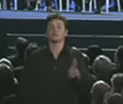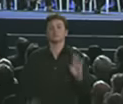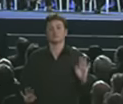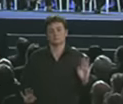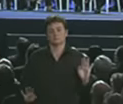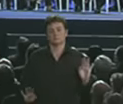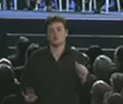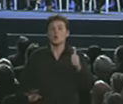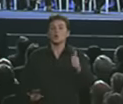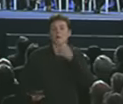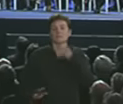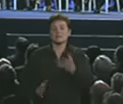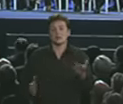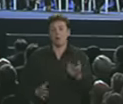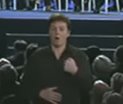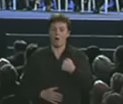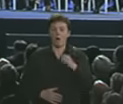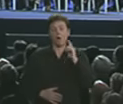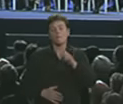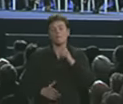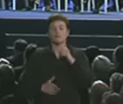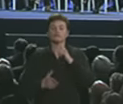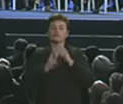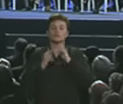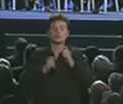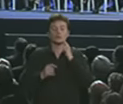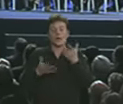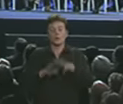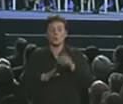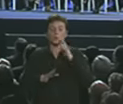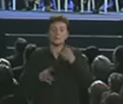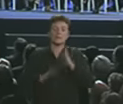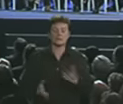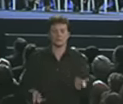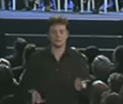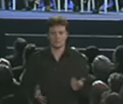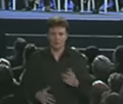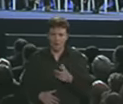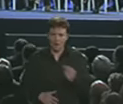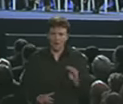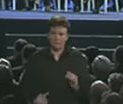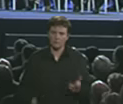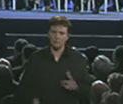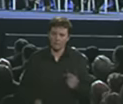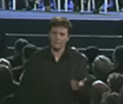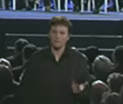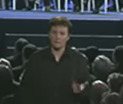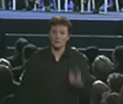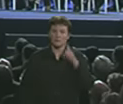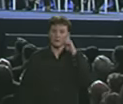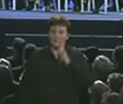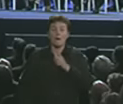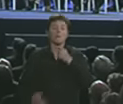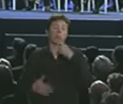se contentait de demander le moratoire. Je pense que c'est plus grave, parce que pour demander la lapidation de la